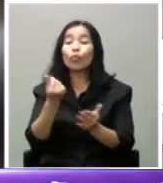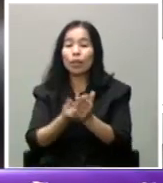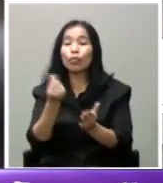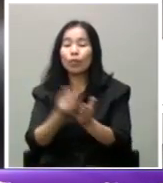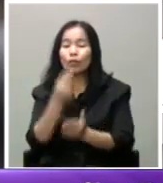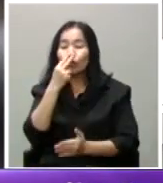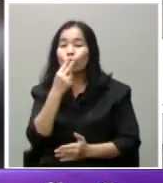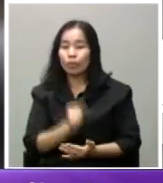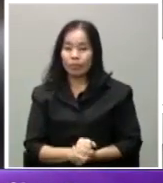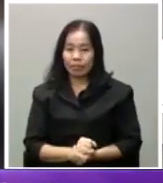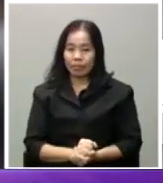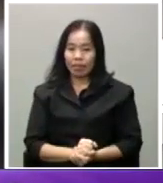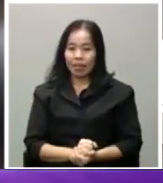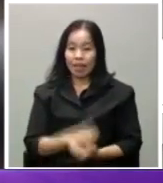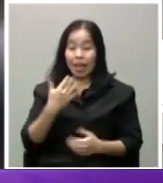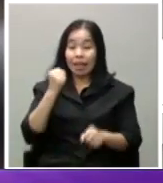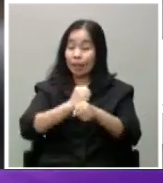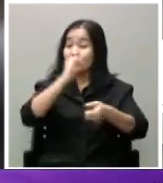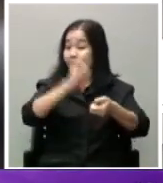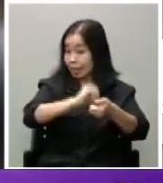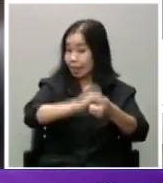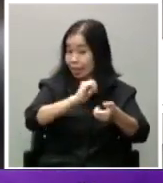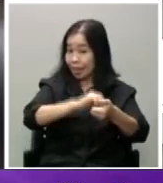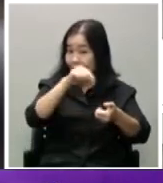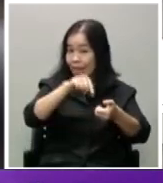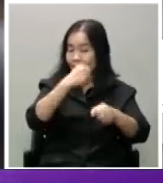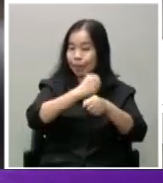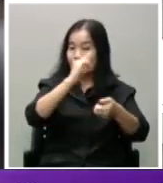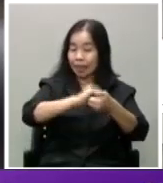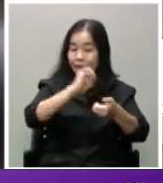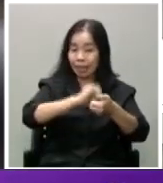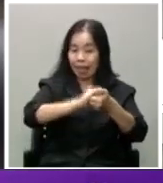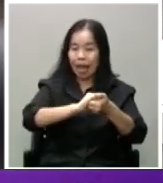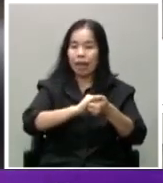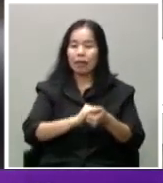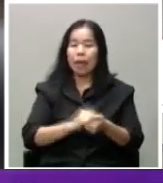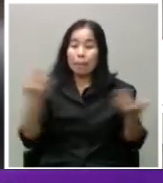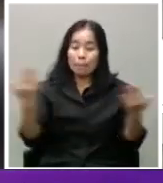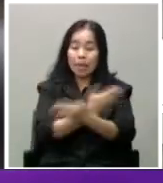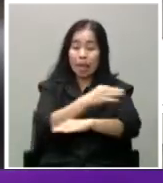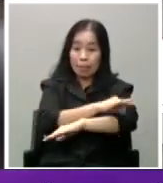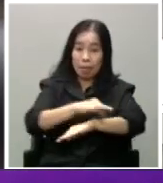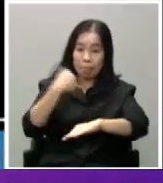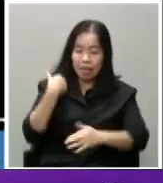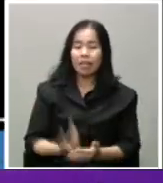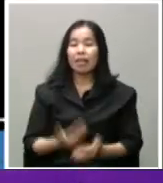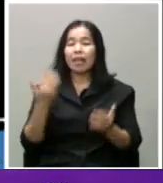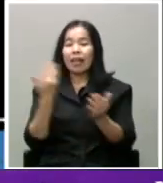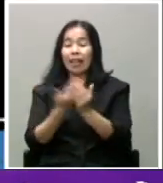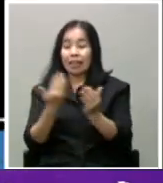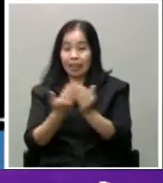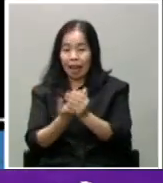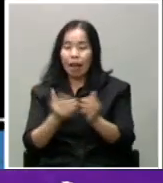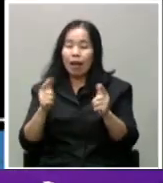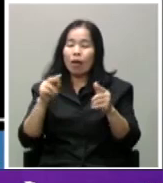ที่ทั้งหมดนะครับตามสัญญาไม่เปลี่ยนแบบไม่พอลดขนาดไม่พอนะ